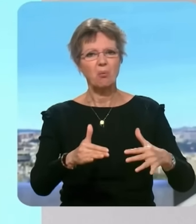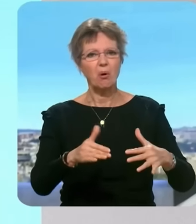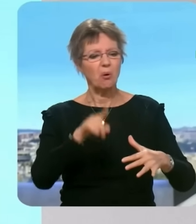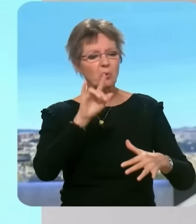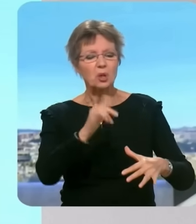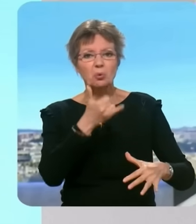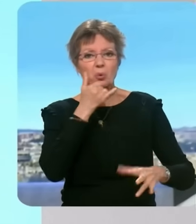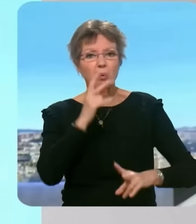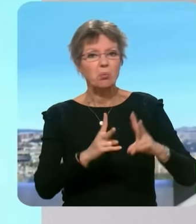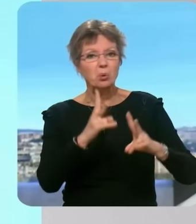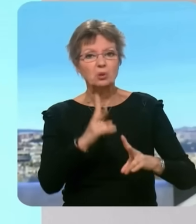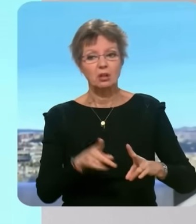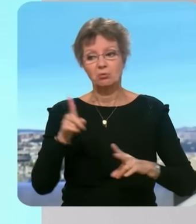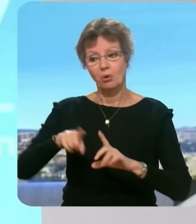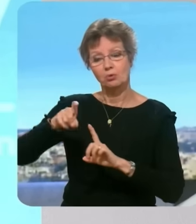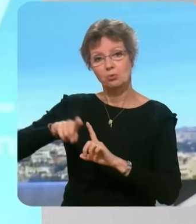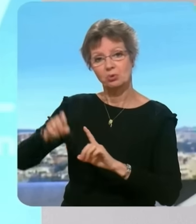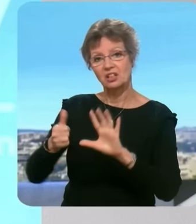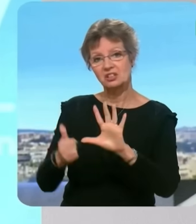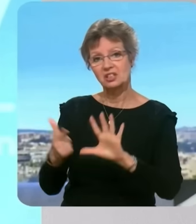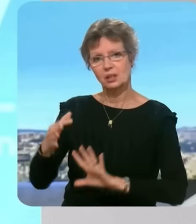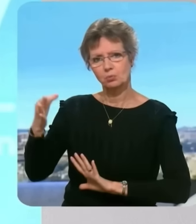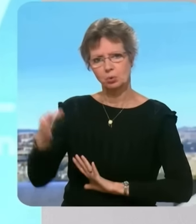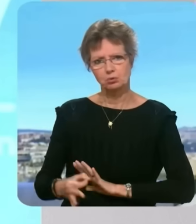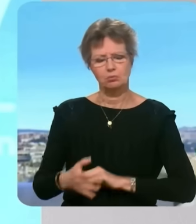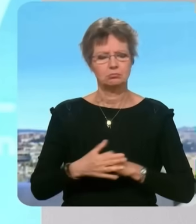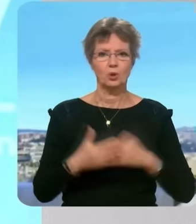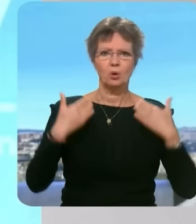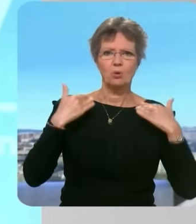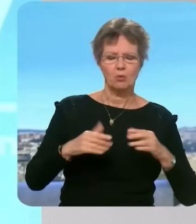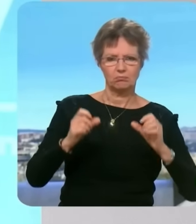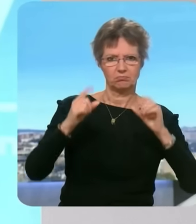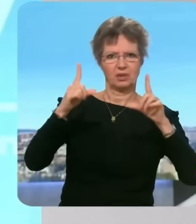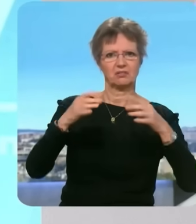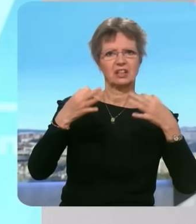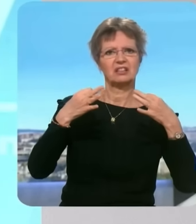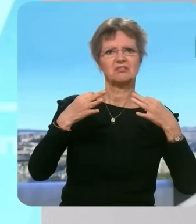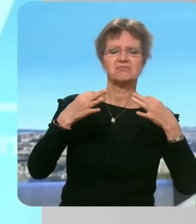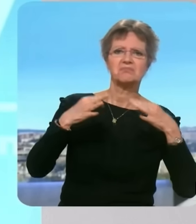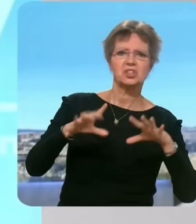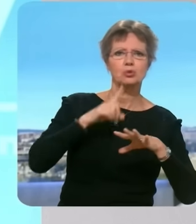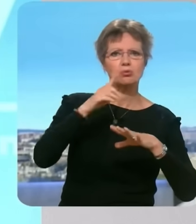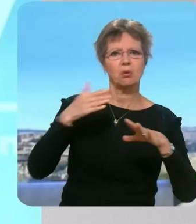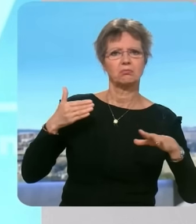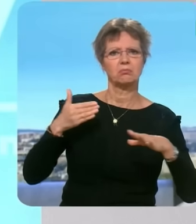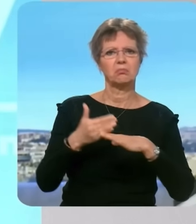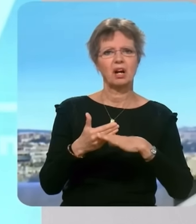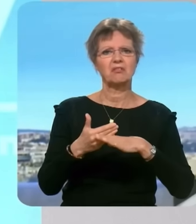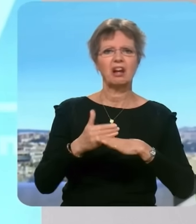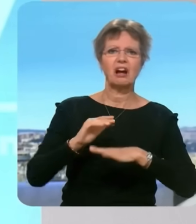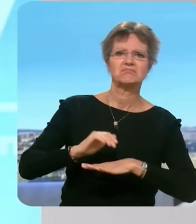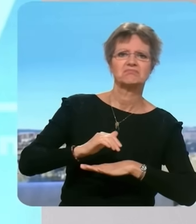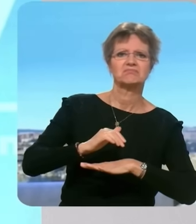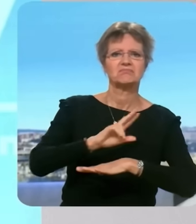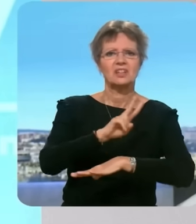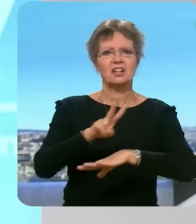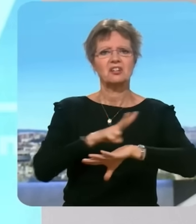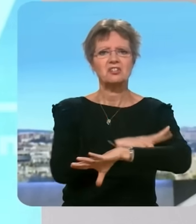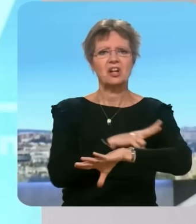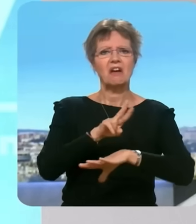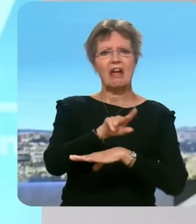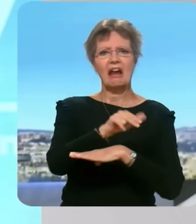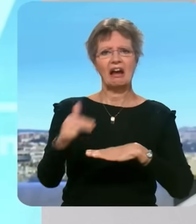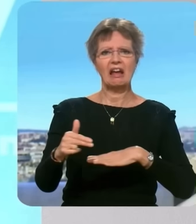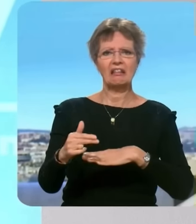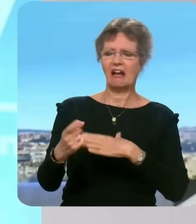êtes à 6-7%. Déjà, je m'étonne depuis une dizaine de jours de voir l'agressivité, voire le mépris qu'exprime Jordan Bardella à l'égard de la liste de Reconquête et à l'égard